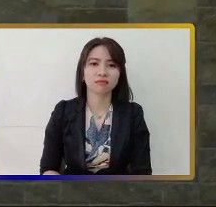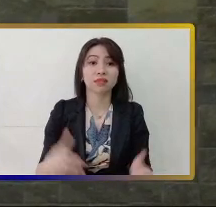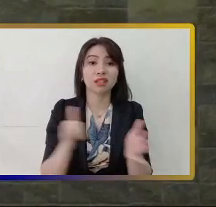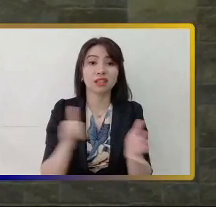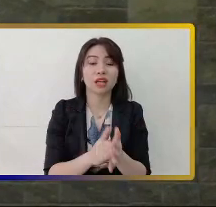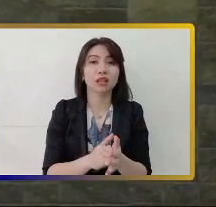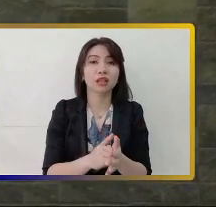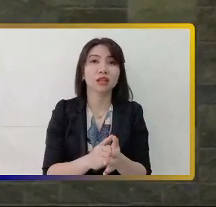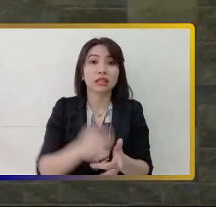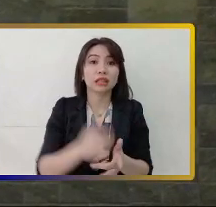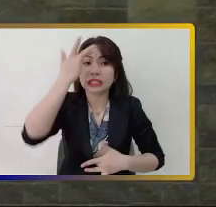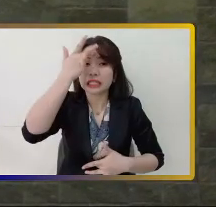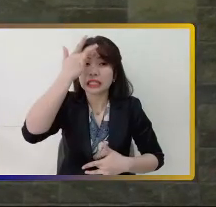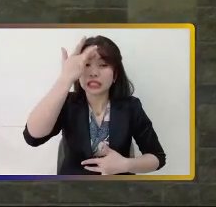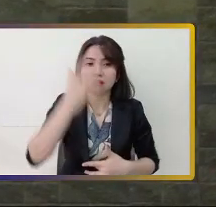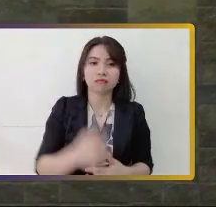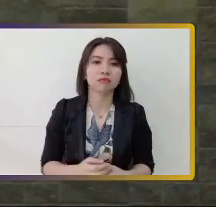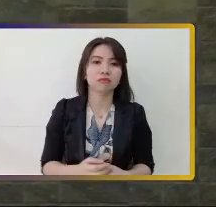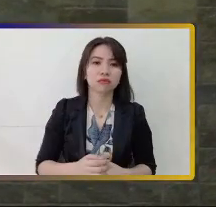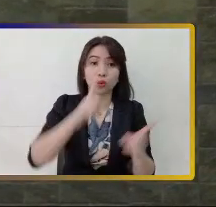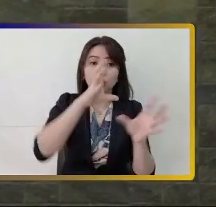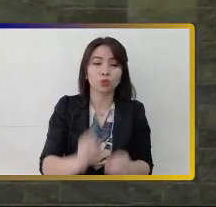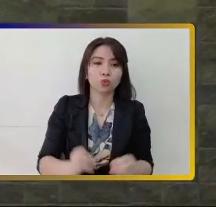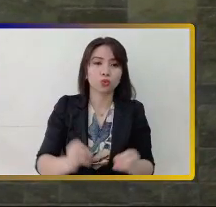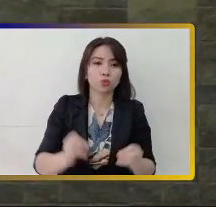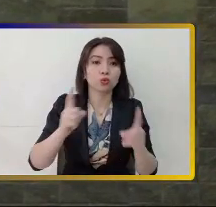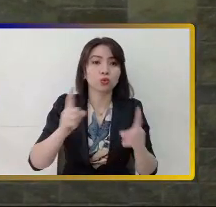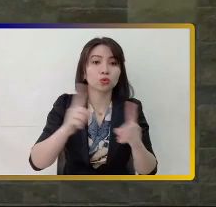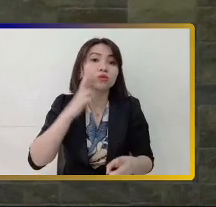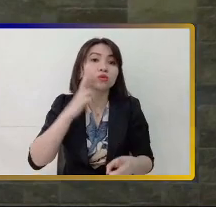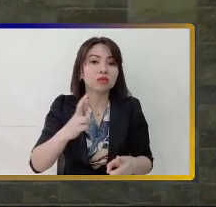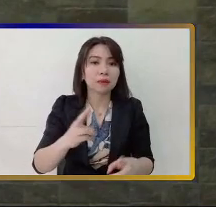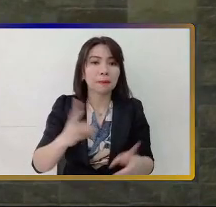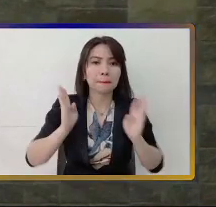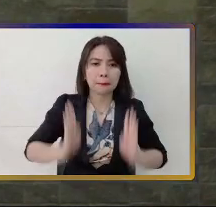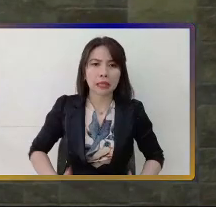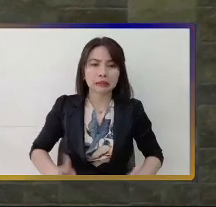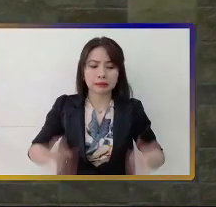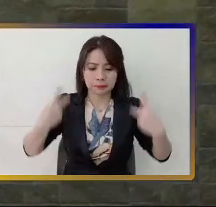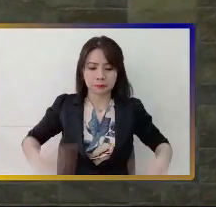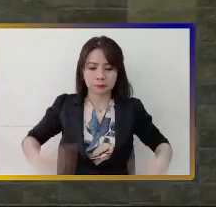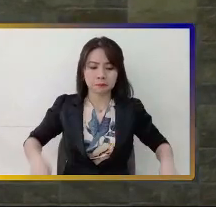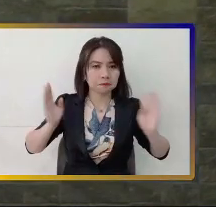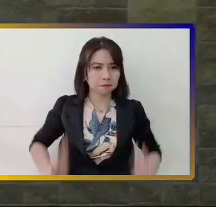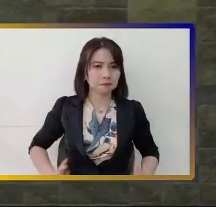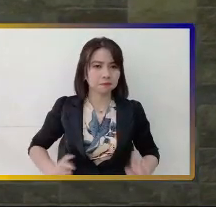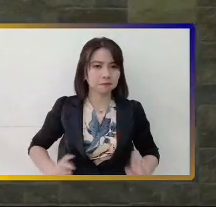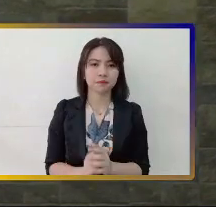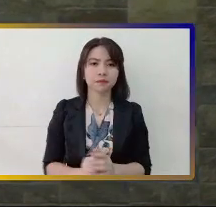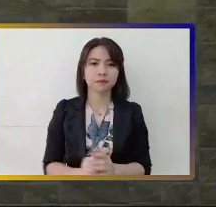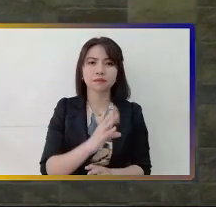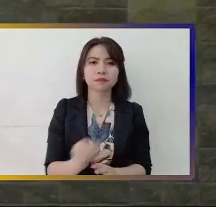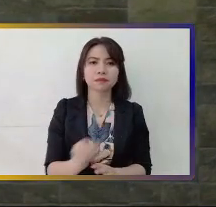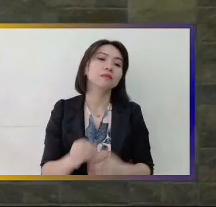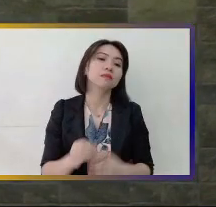sa babae. Yung spirito po na yan, mga kapatid. Okay? Now, alam niyo po ba, think about